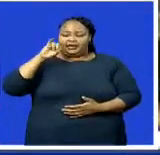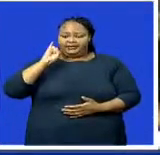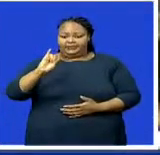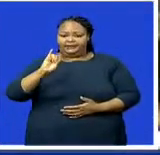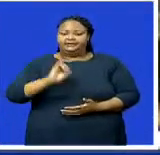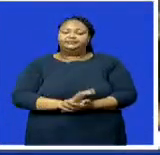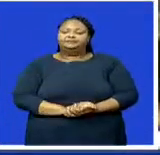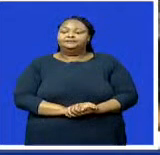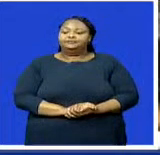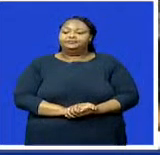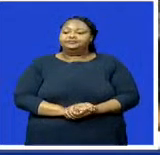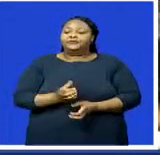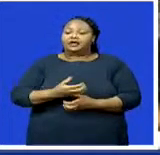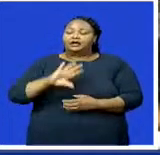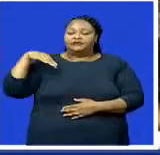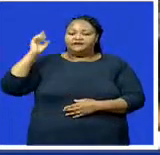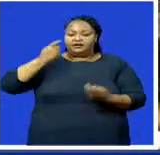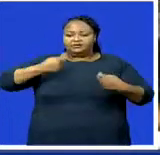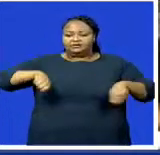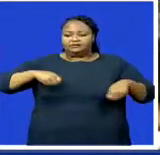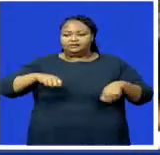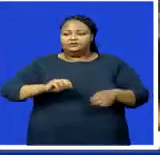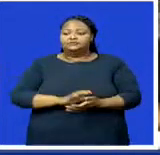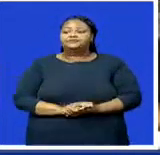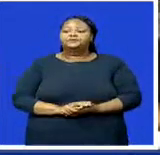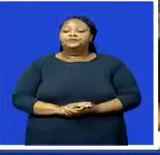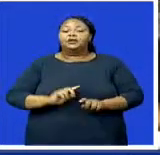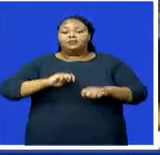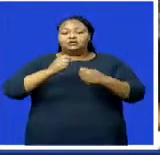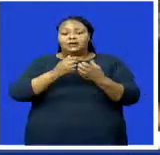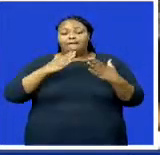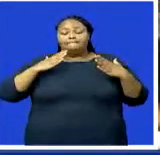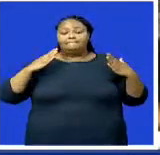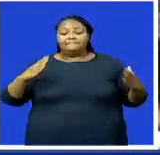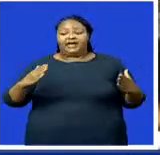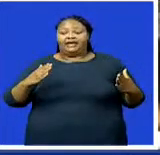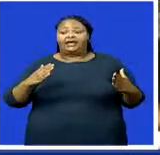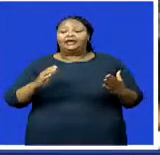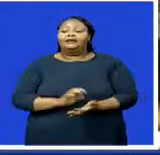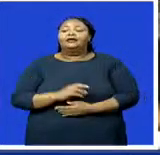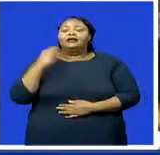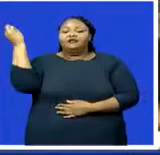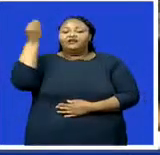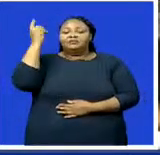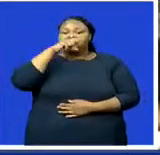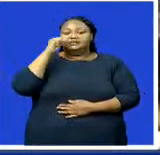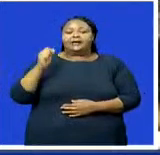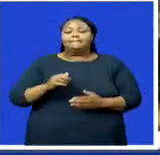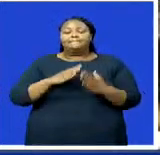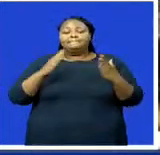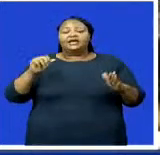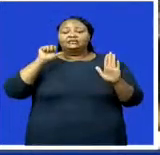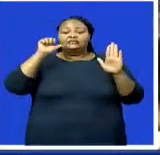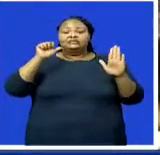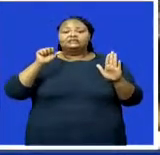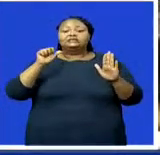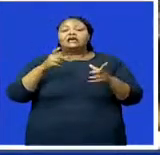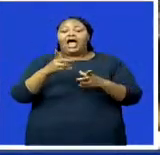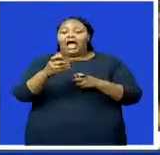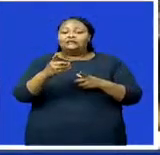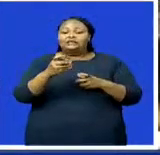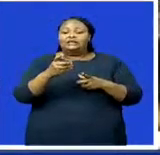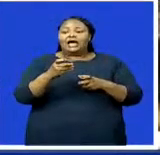letibuya ngaphandle kwelive titi emacembu lamakhulu aseven laseNgilandi latiwa ngekuthi iBig Six lokuyi Arsenal,